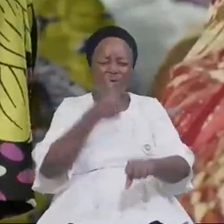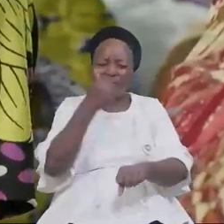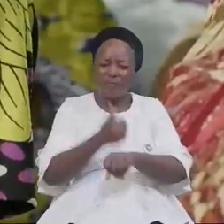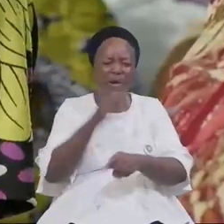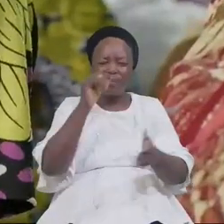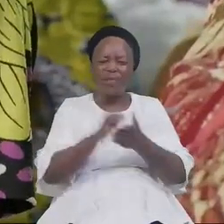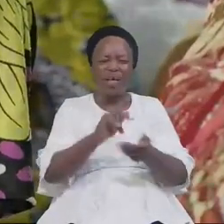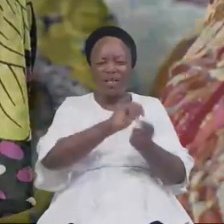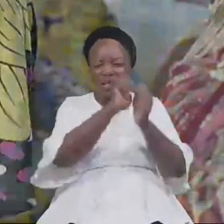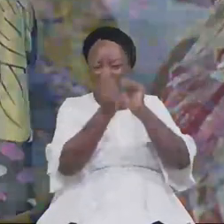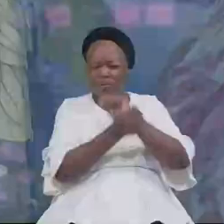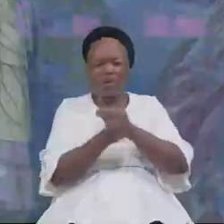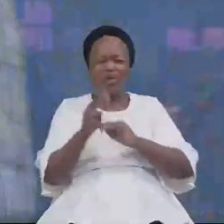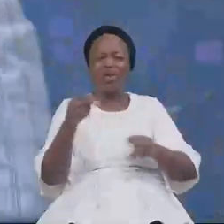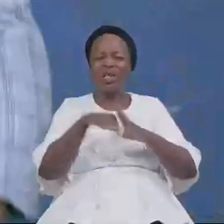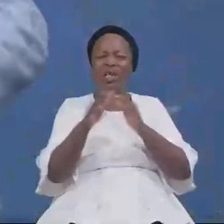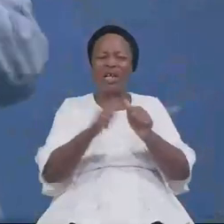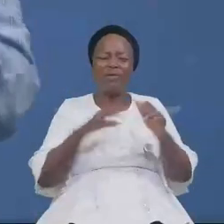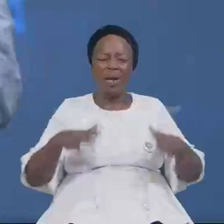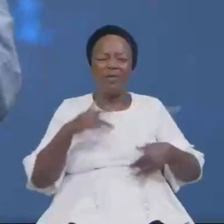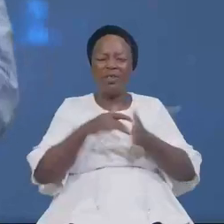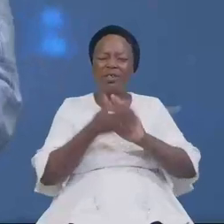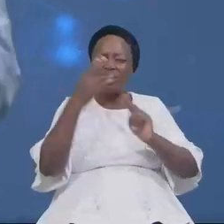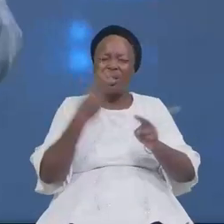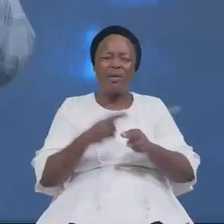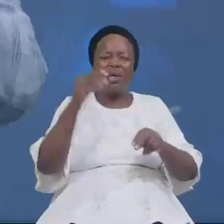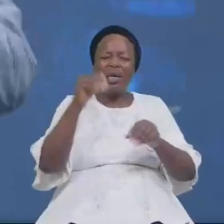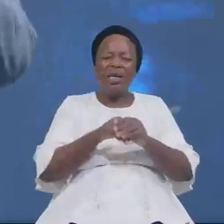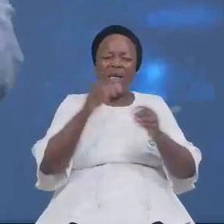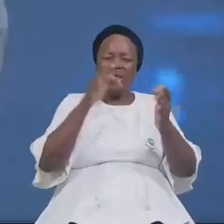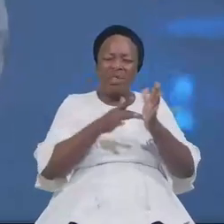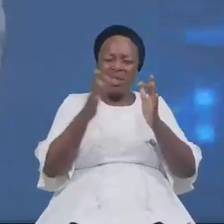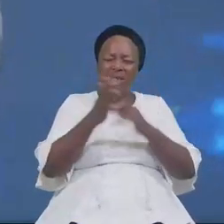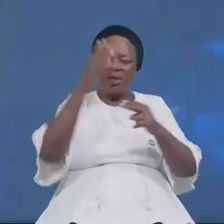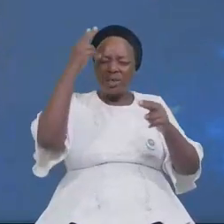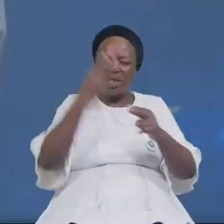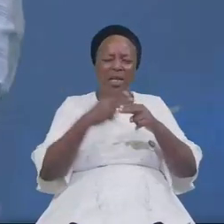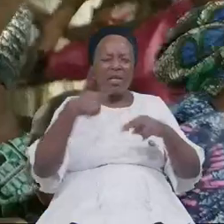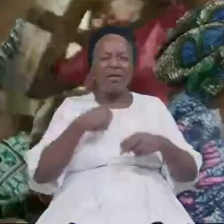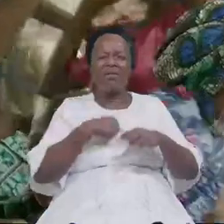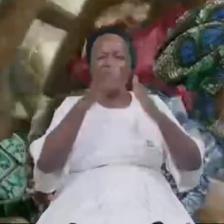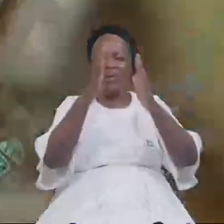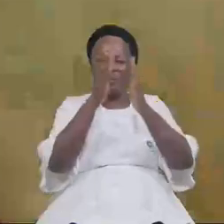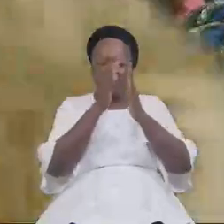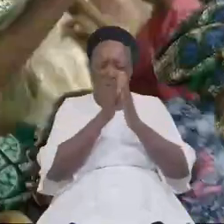cette transformation dans chaque vie. Au nom de Jésus, nous